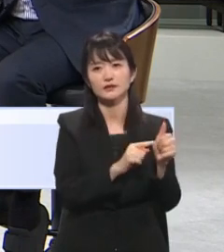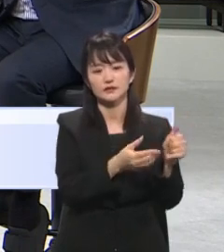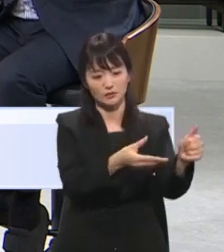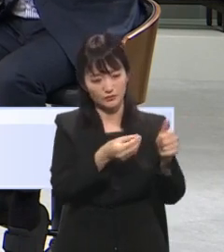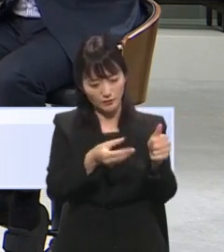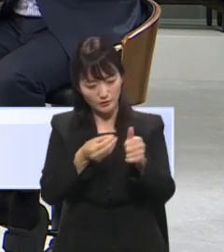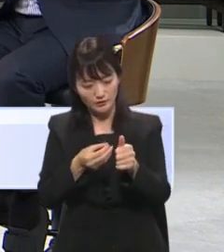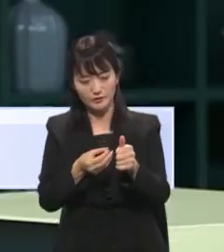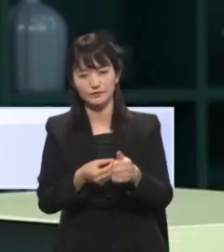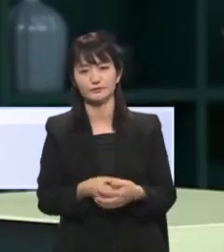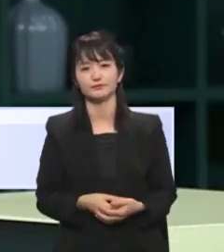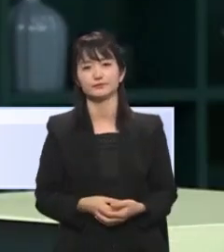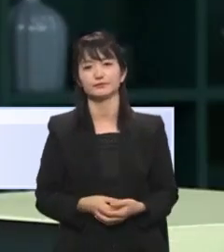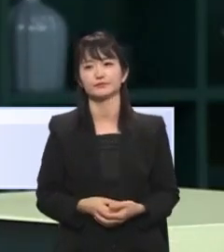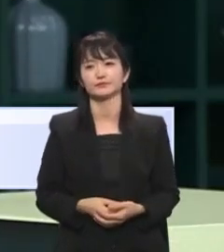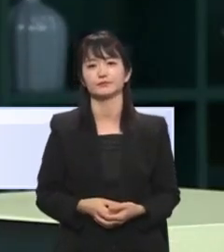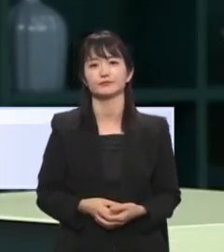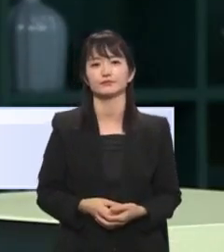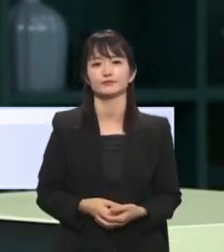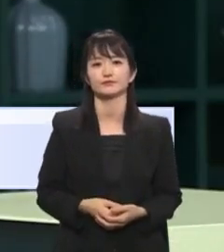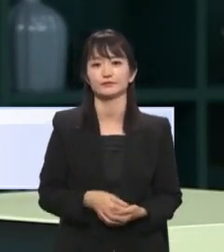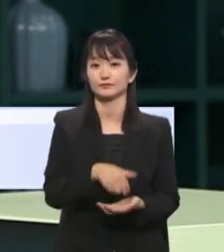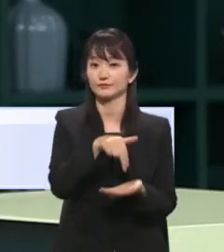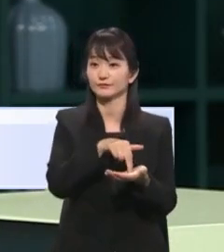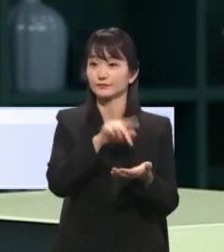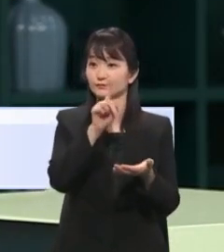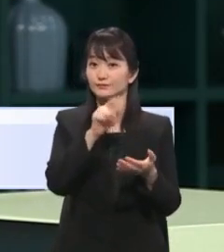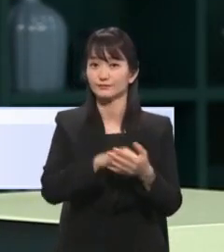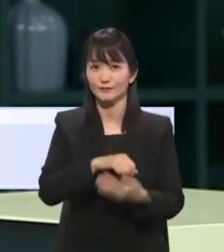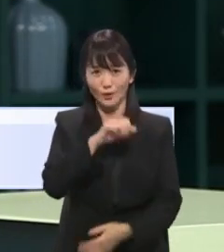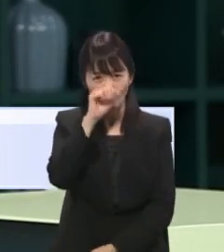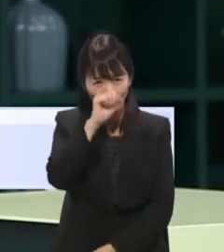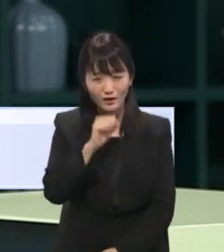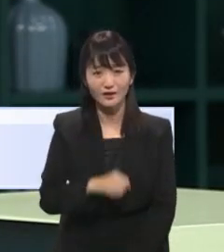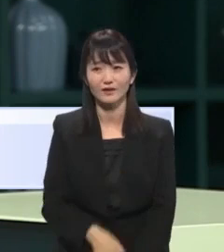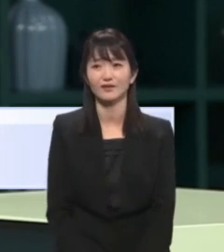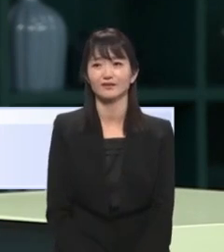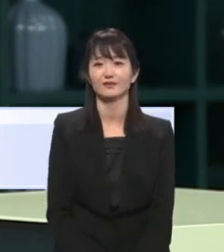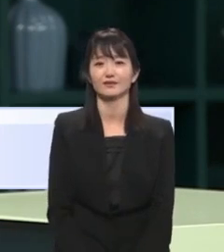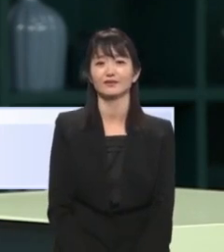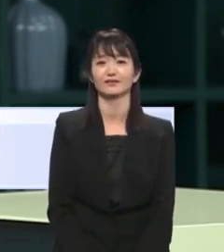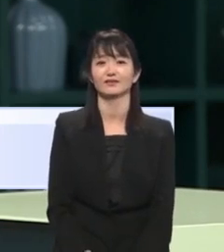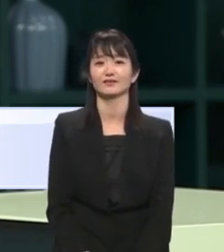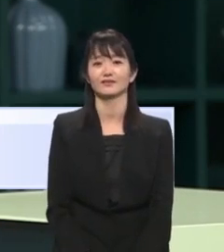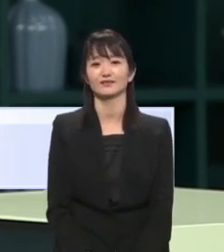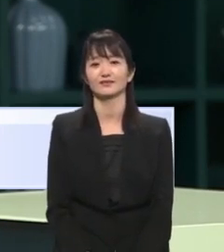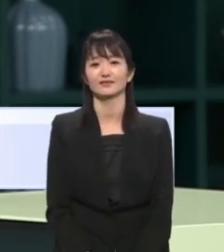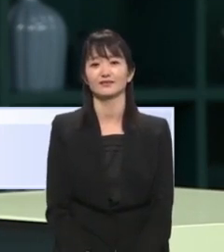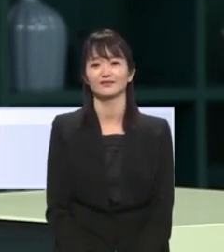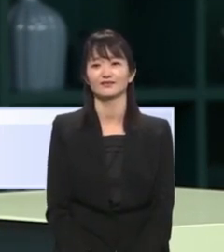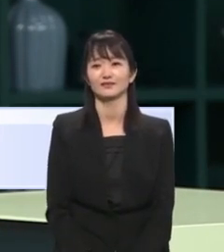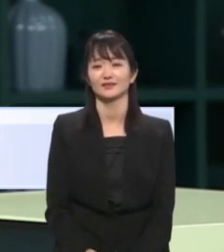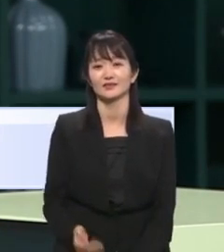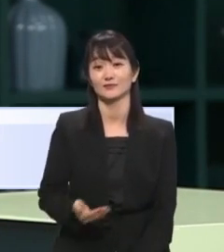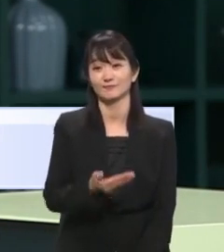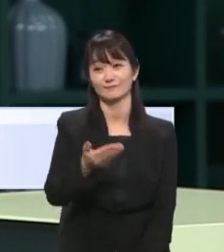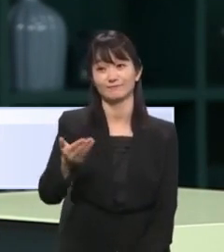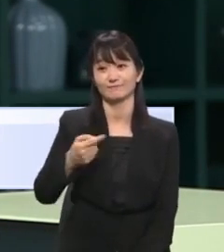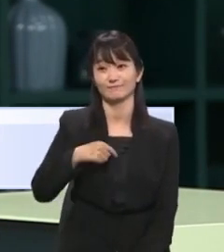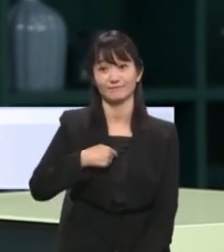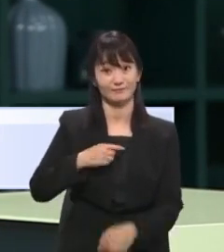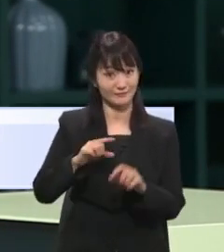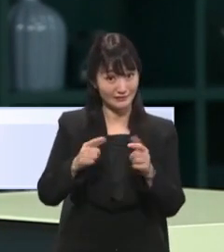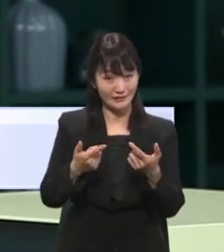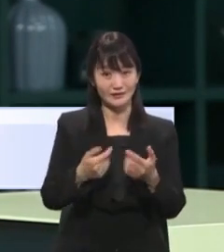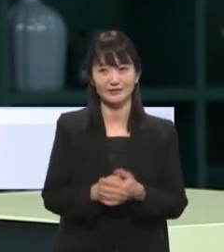무료 초대했습니다. 반응이 어땠나요? 엄청 좋았습니다. 예. 너무 좋아하시고 예. 여러분도 혼자 아니십니다.